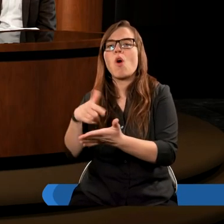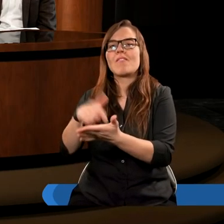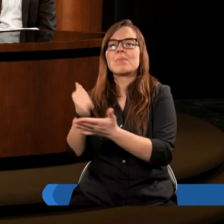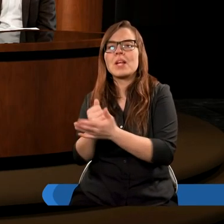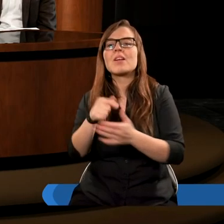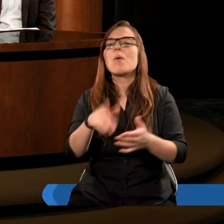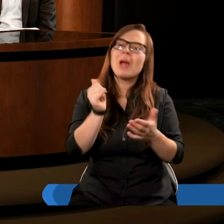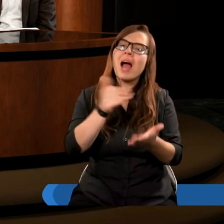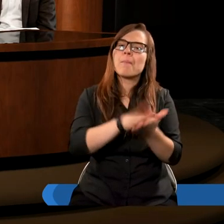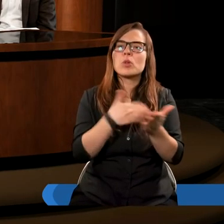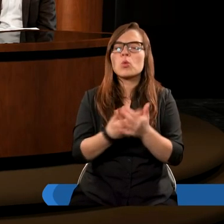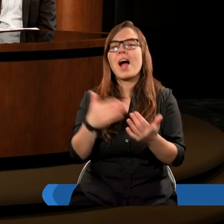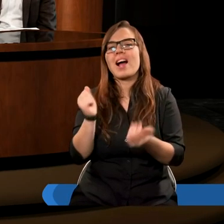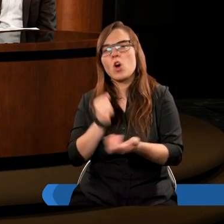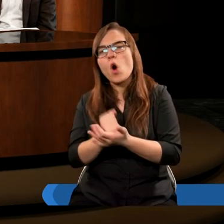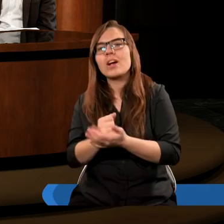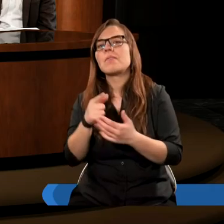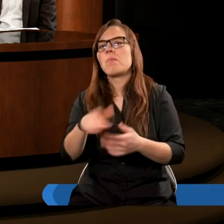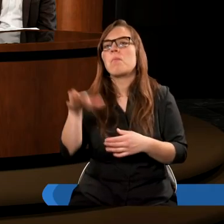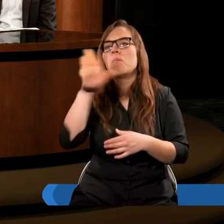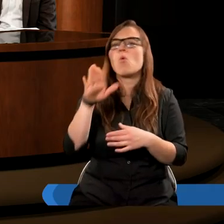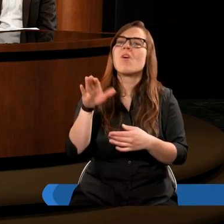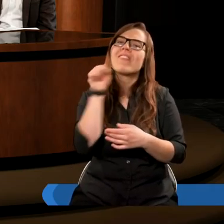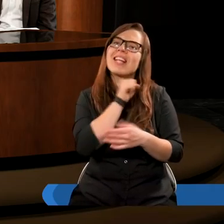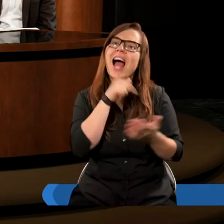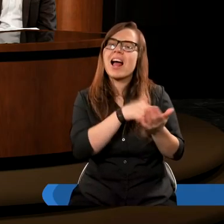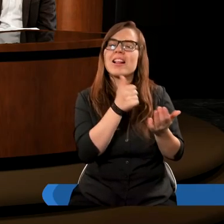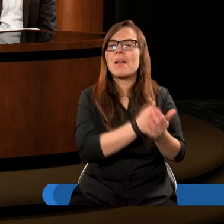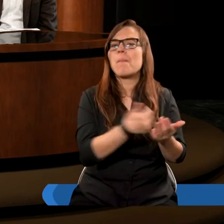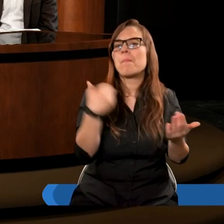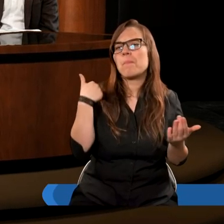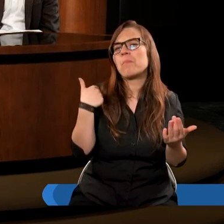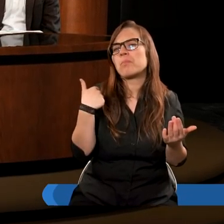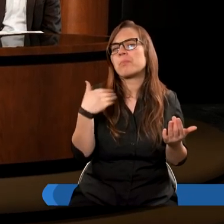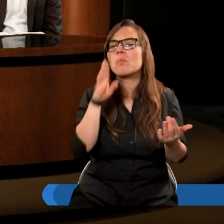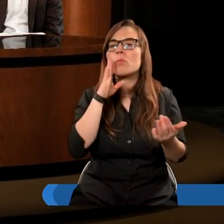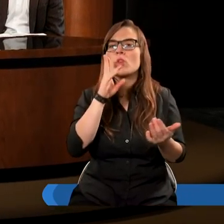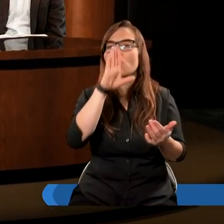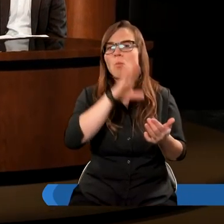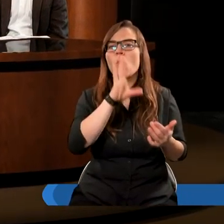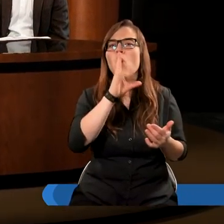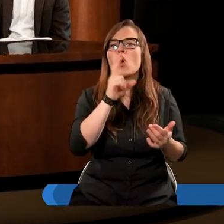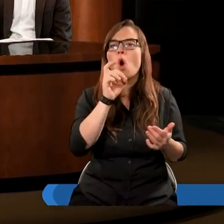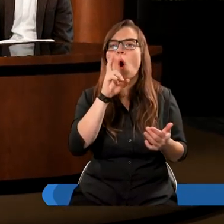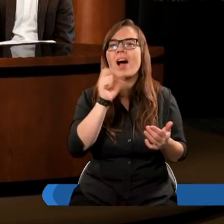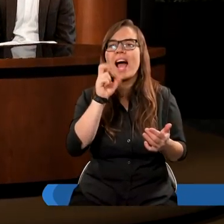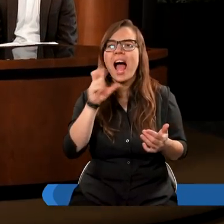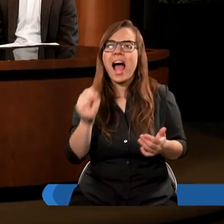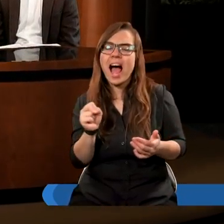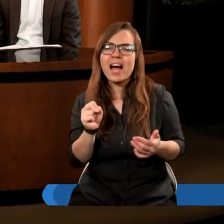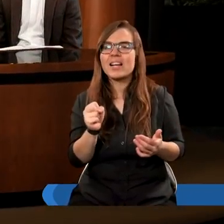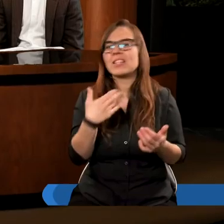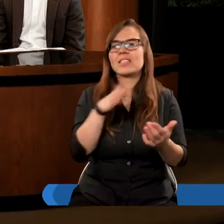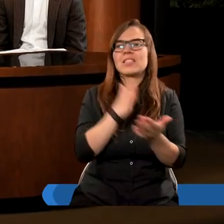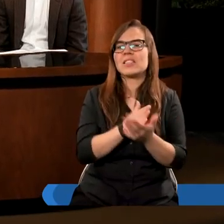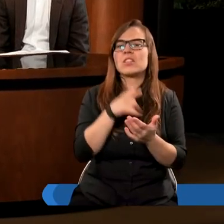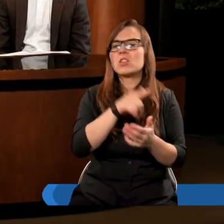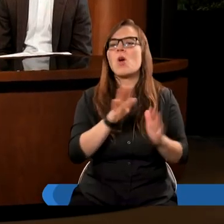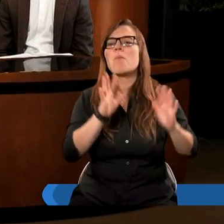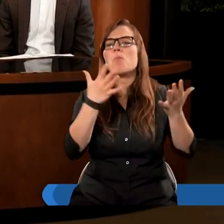konkretnymi rzucić. Na przykład Bóg w Starym Testamencie, jakby bunt Koracha, to nie tylko zgładzi